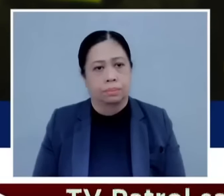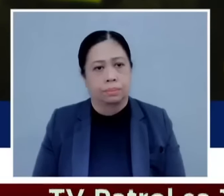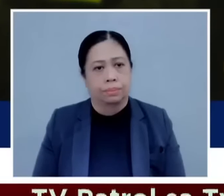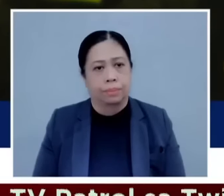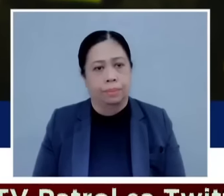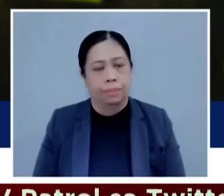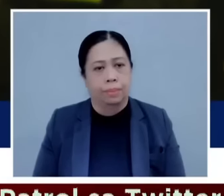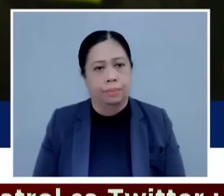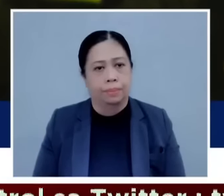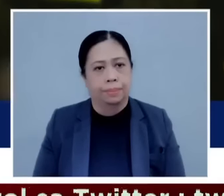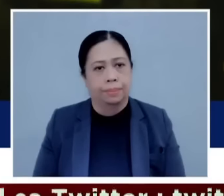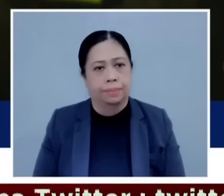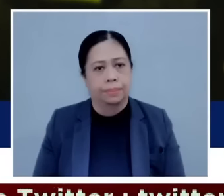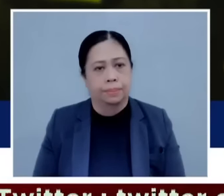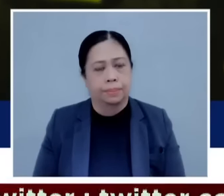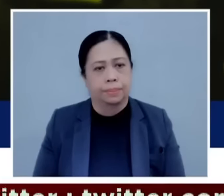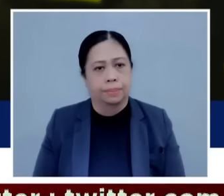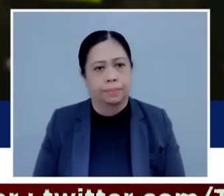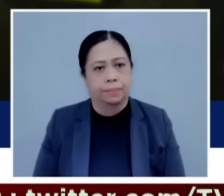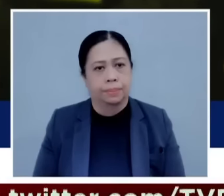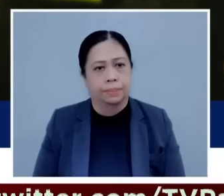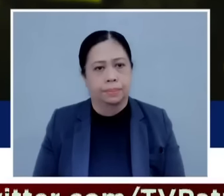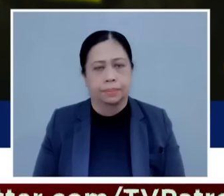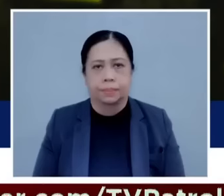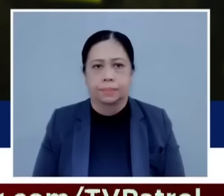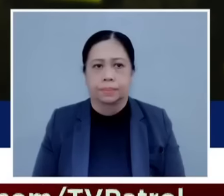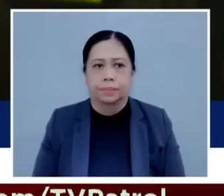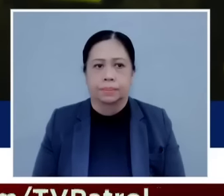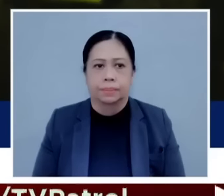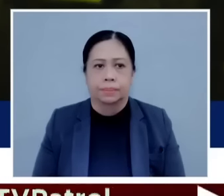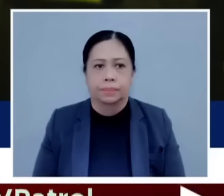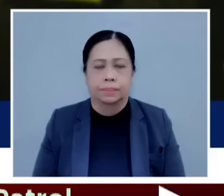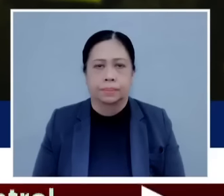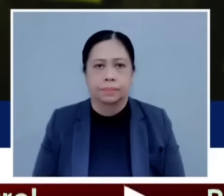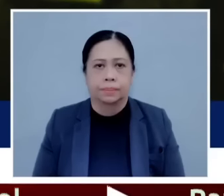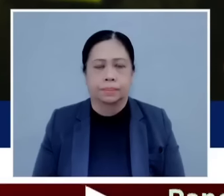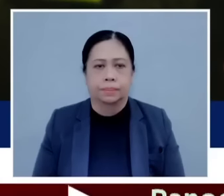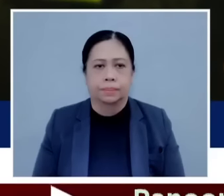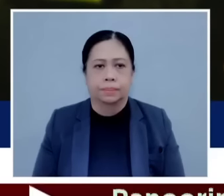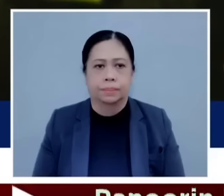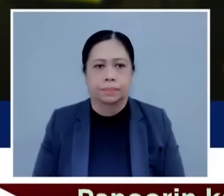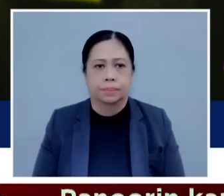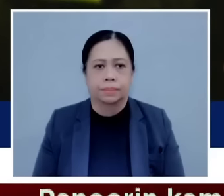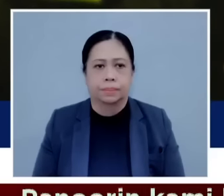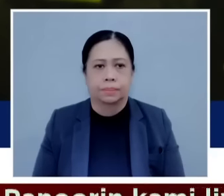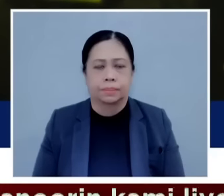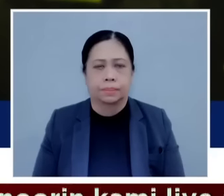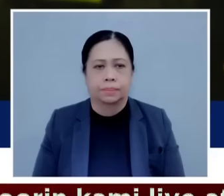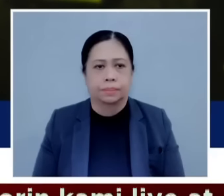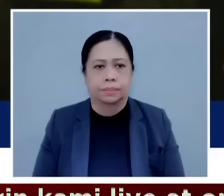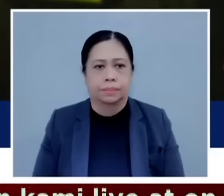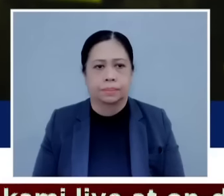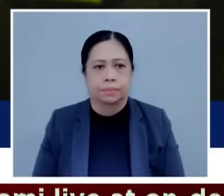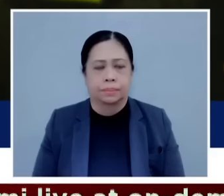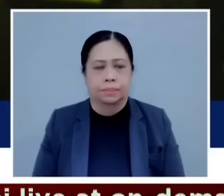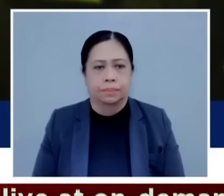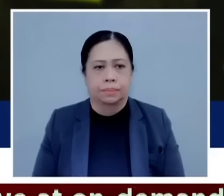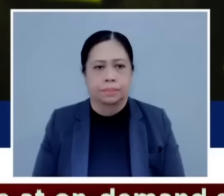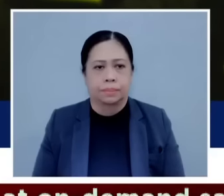Bernadette, panawagan ng lokal na pamahalaan lalo na sa national government na tulungan sila na madisilt itong kanilang